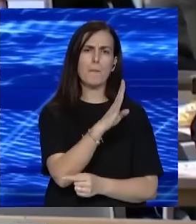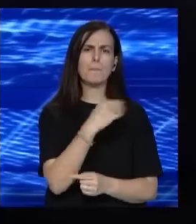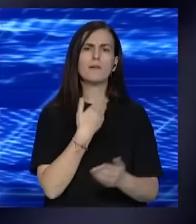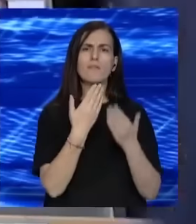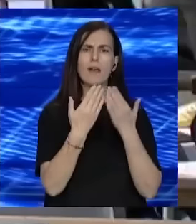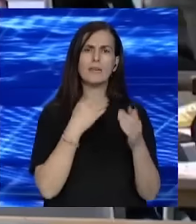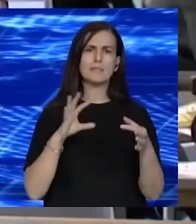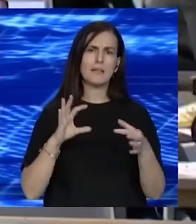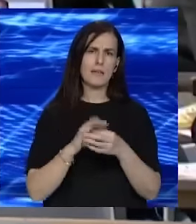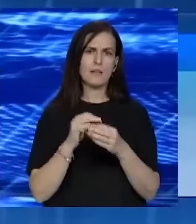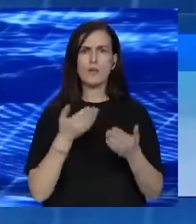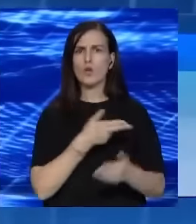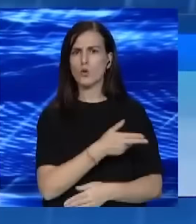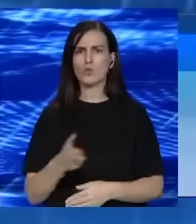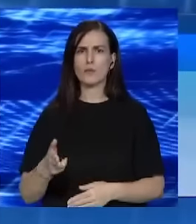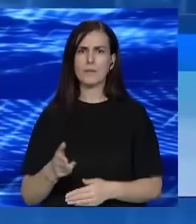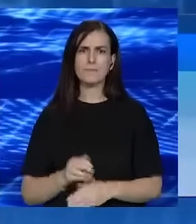Bashkuara.